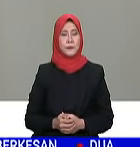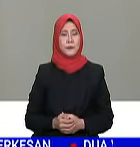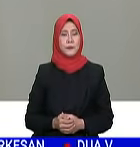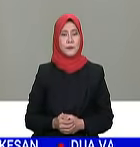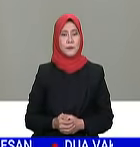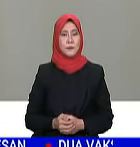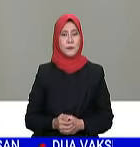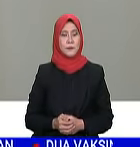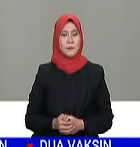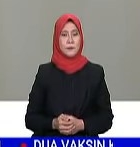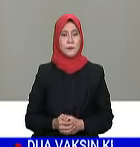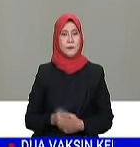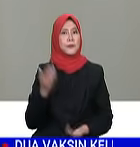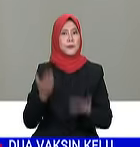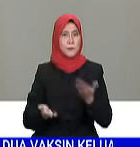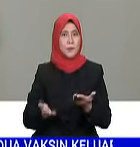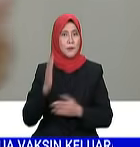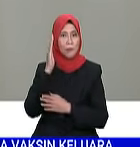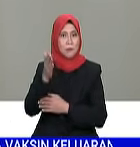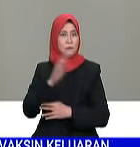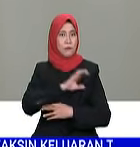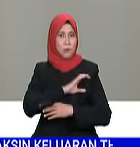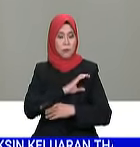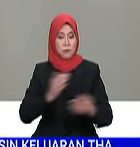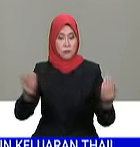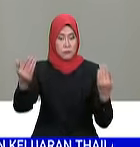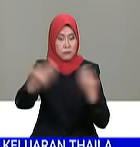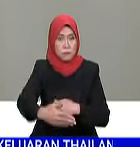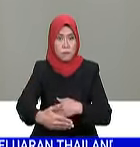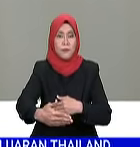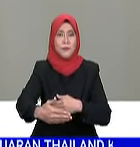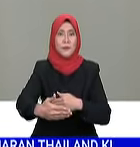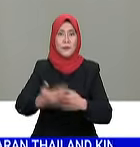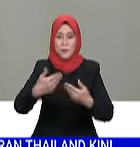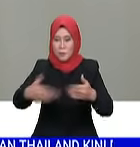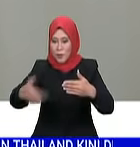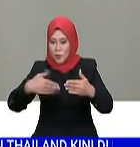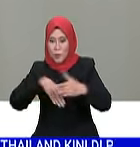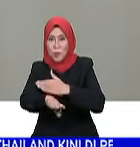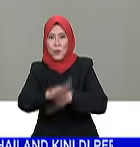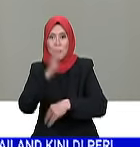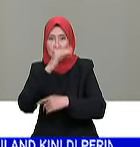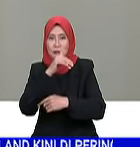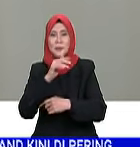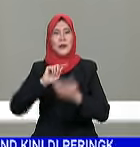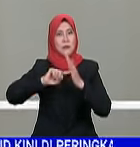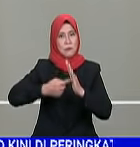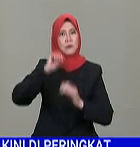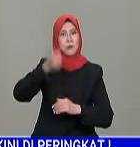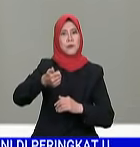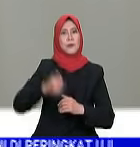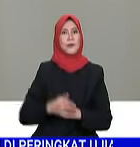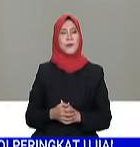Mungkin kita akan melakukan sekatan jalan raya di pintu-pintu masuk negeri Melaka. Mungkin besoklah kita akan laksanakan dan